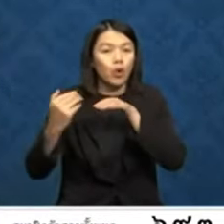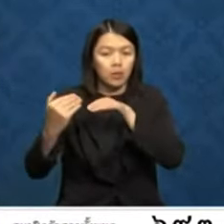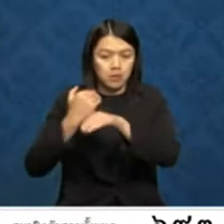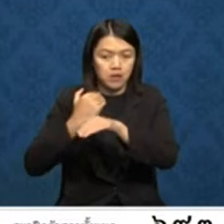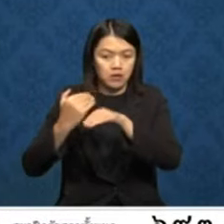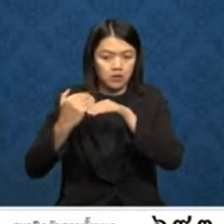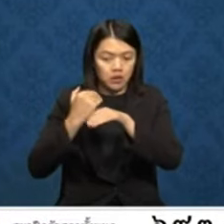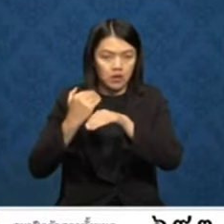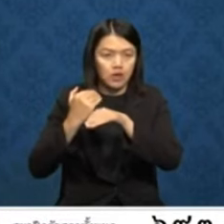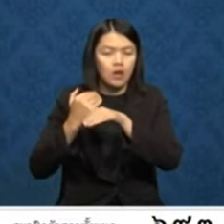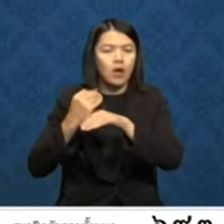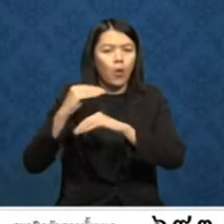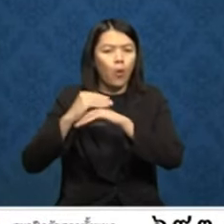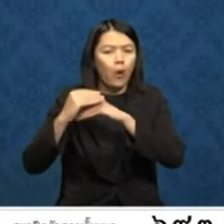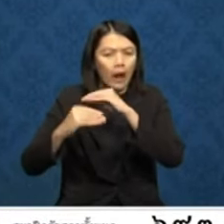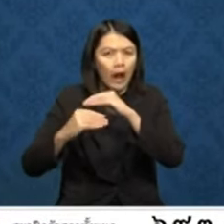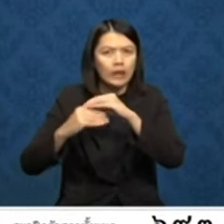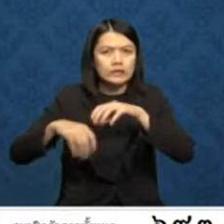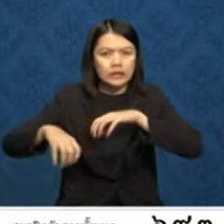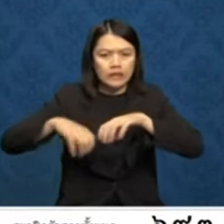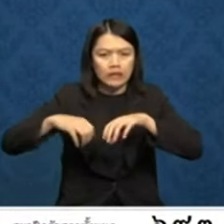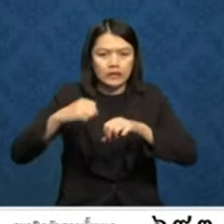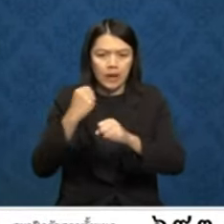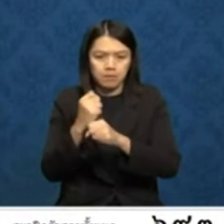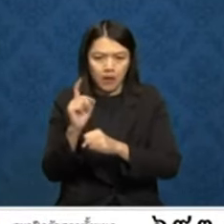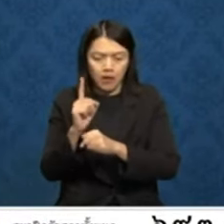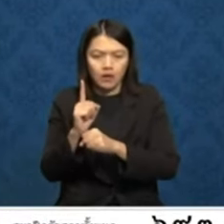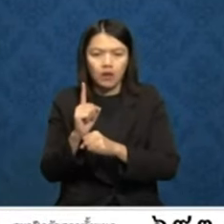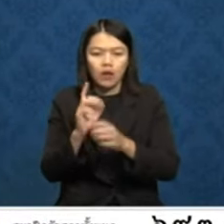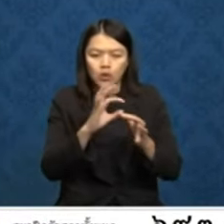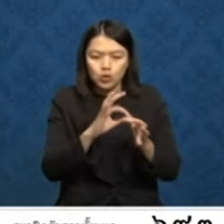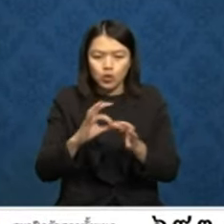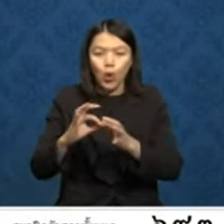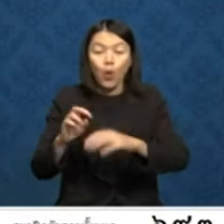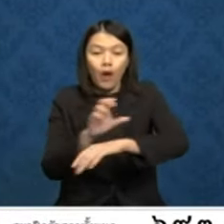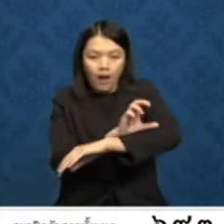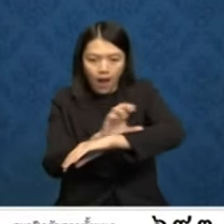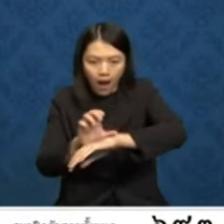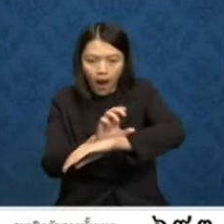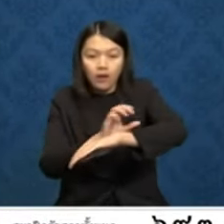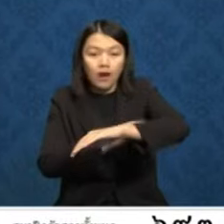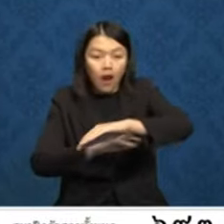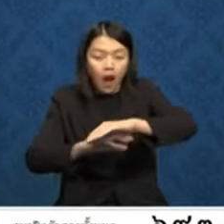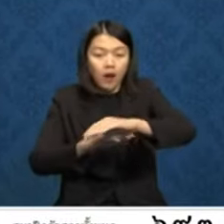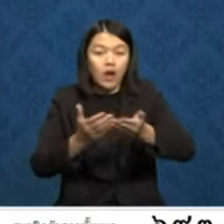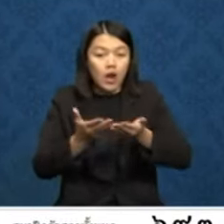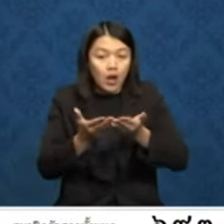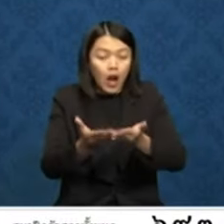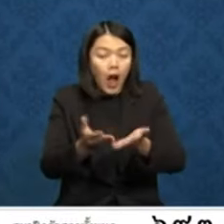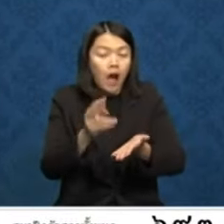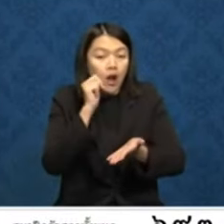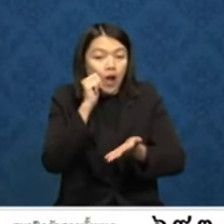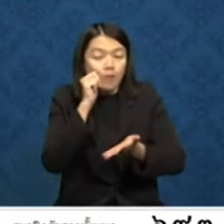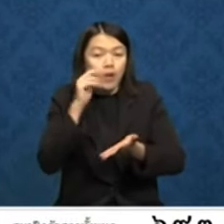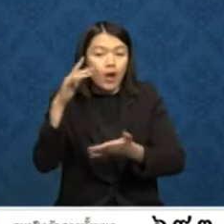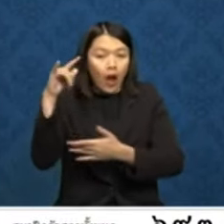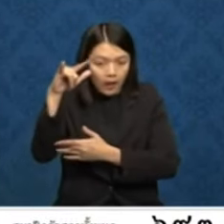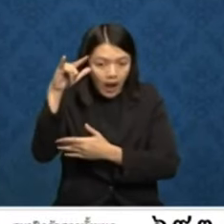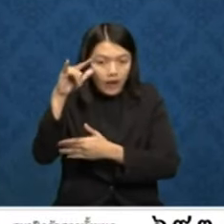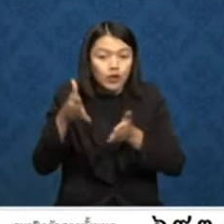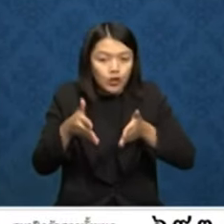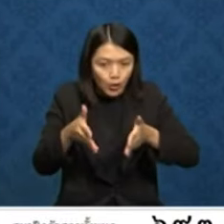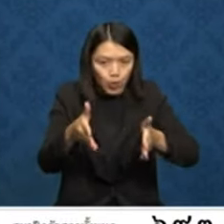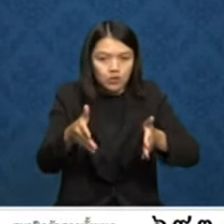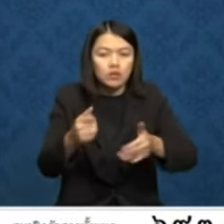ญ่เมกะโปรเจกต์อย่างต่อเนื่องทั้งทางรางทางน้ำทางถนนและทางอากาศอย่างไร้รอ